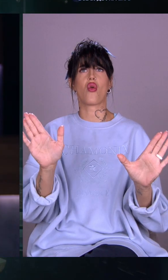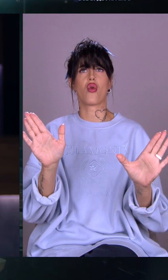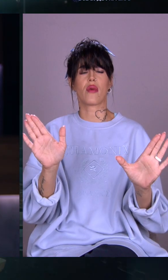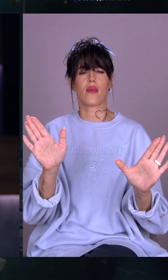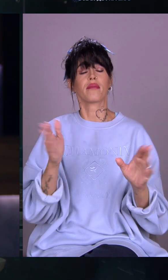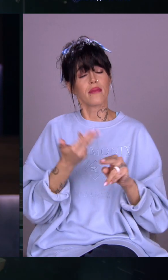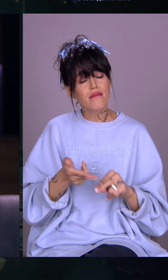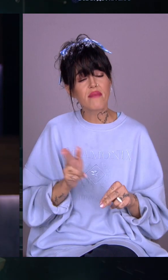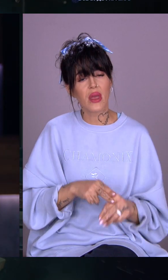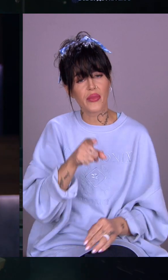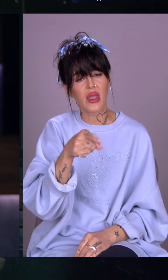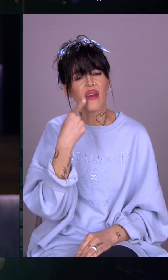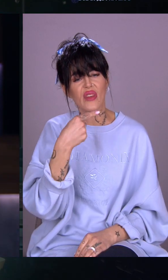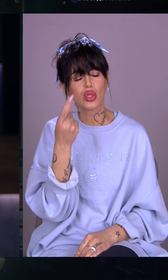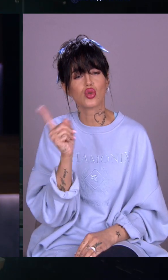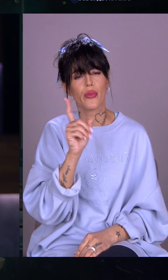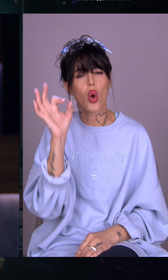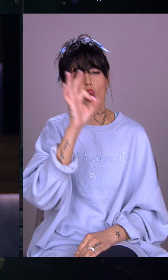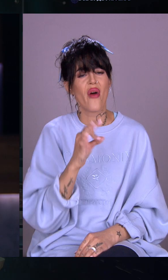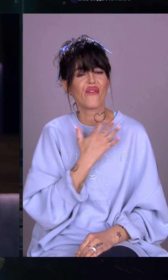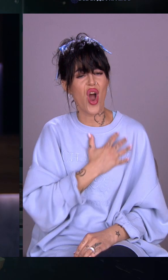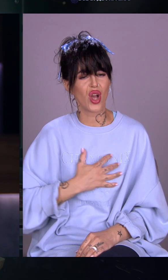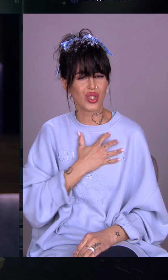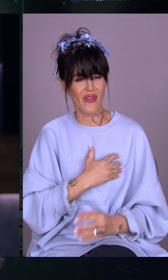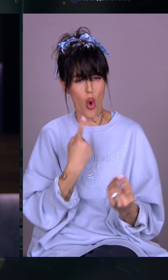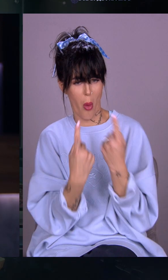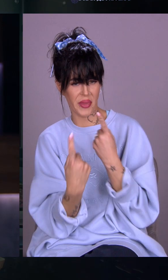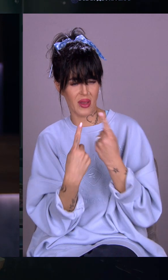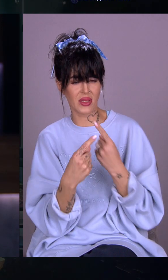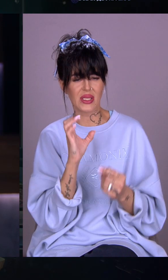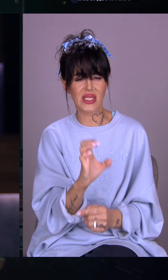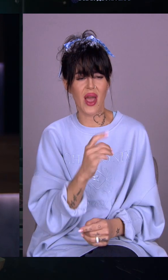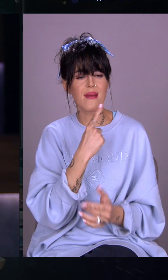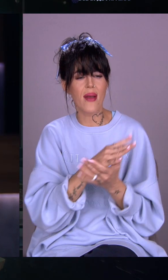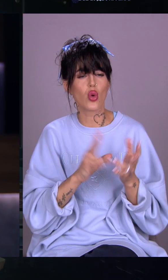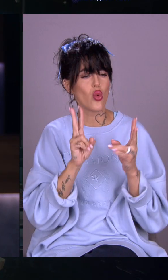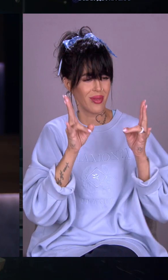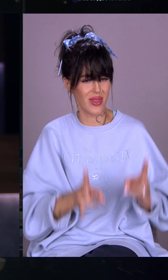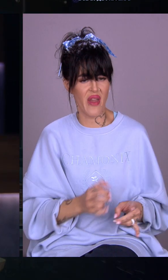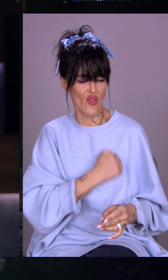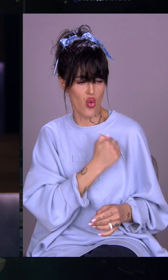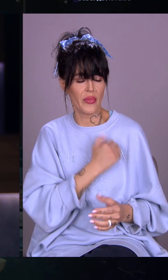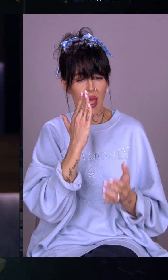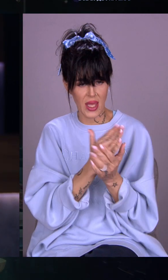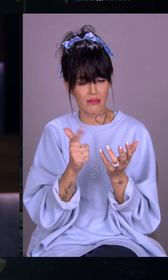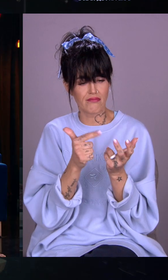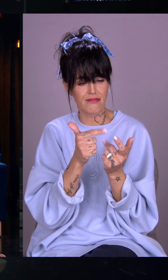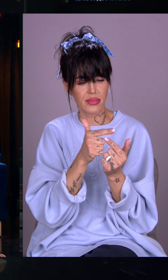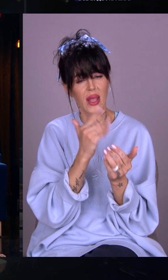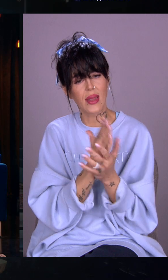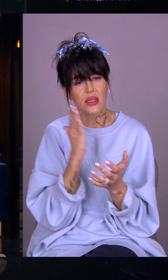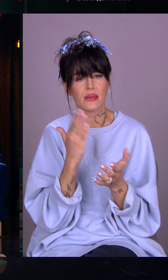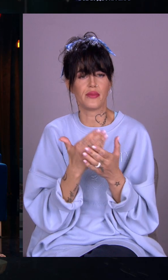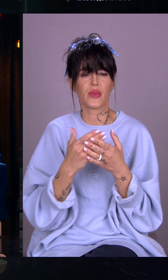питання, ви от зараз сказали про важливість комунікації з пораненим військовим, і є такі функції дійсно, де там